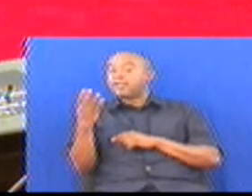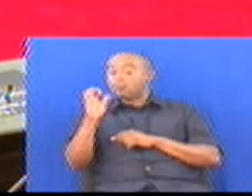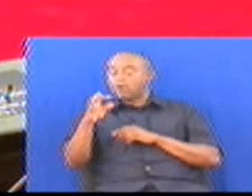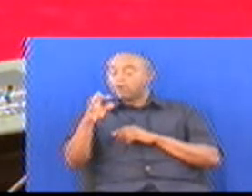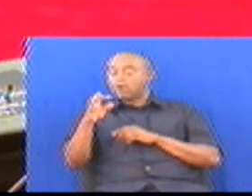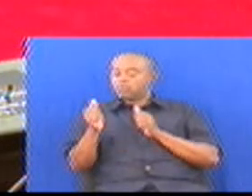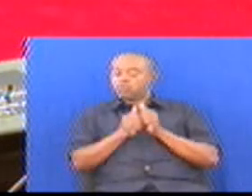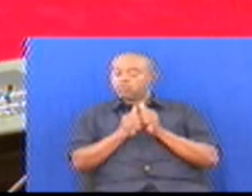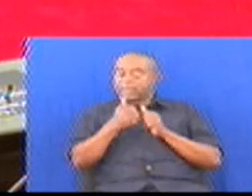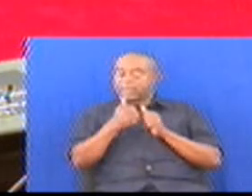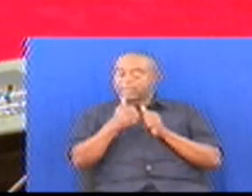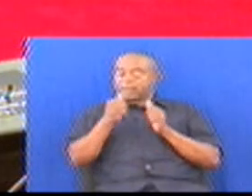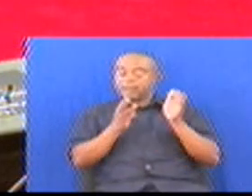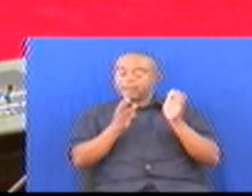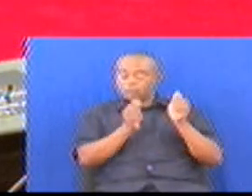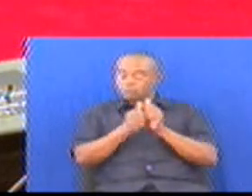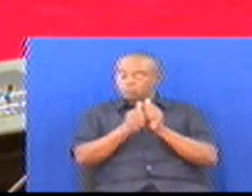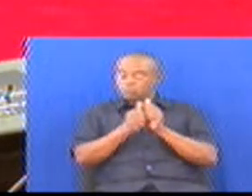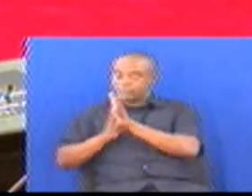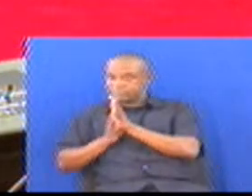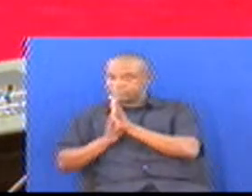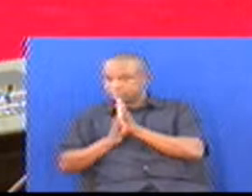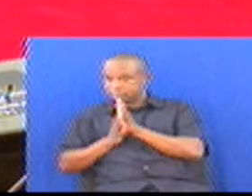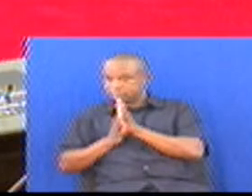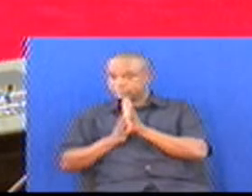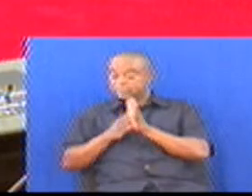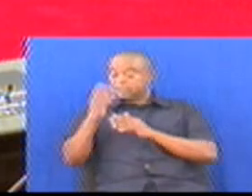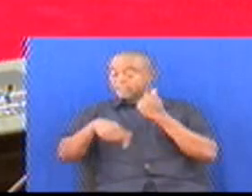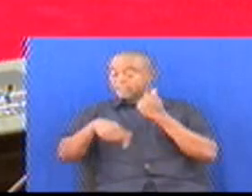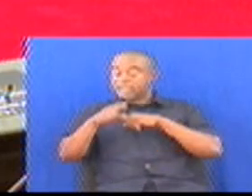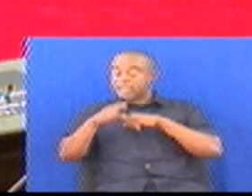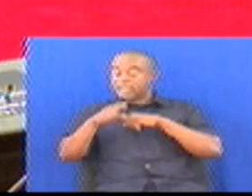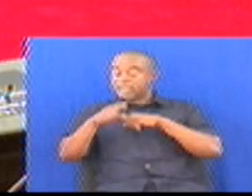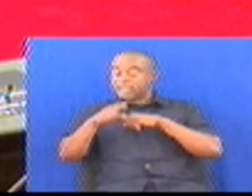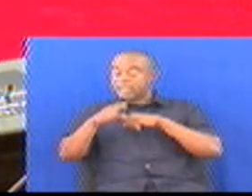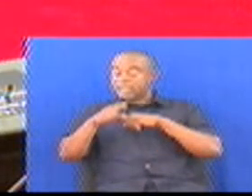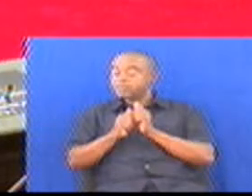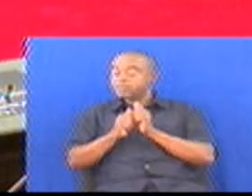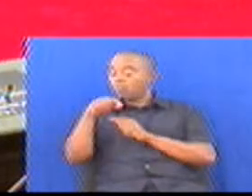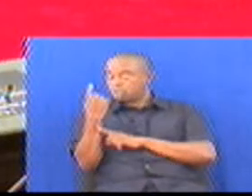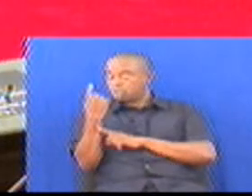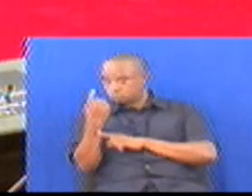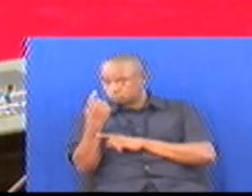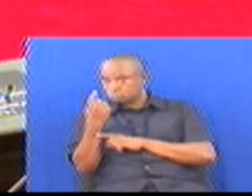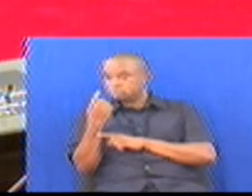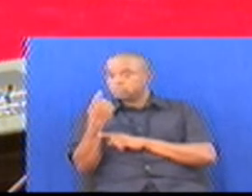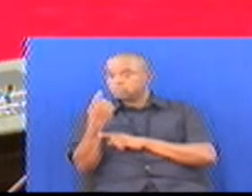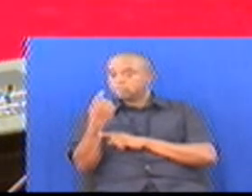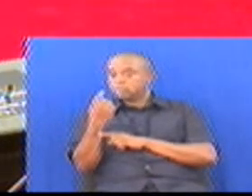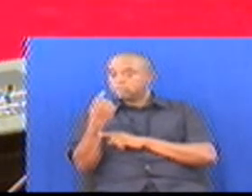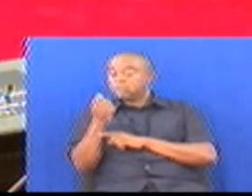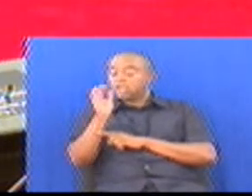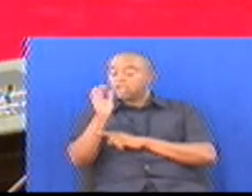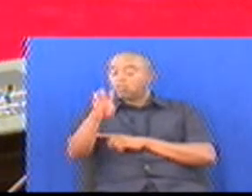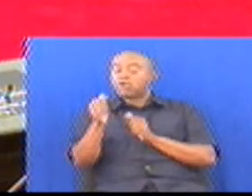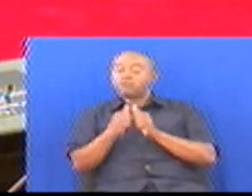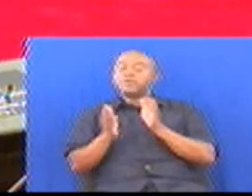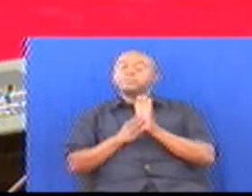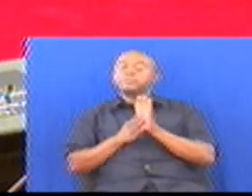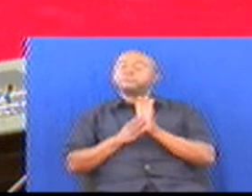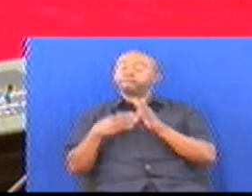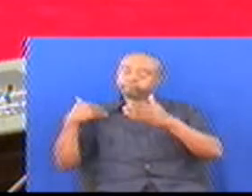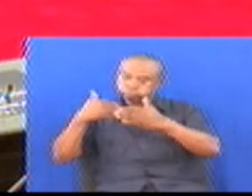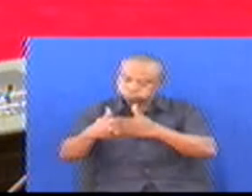na shilingi trilioni 2.25 katika kipindi cha miezi 10 ya kwanza ya mwaka